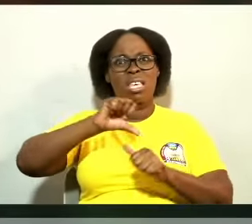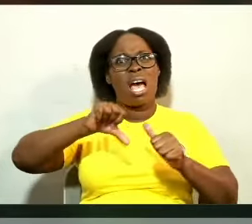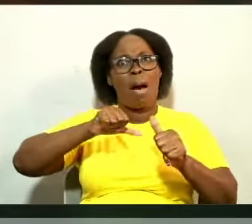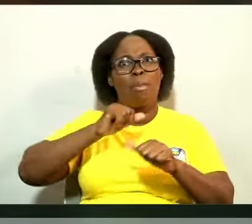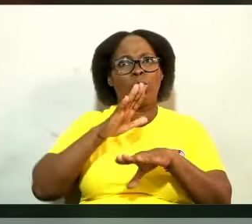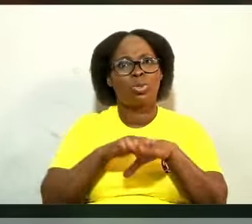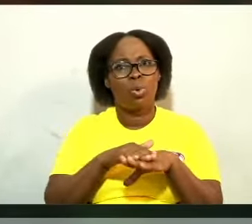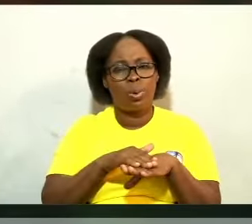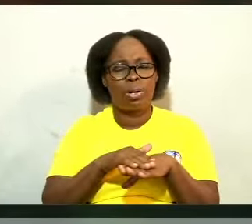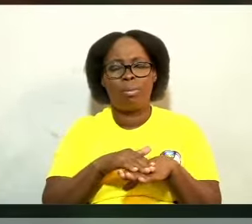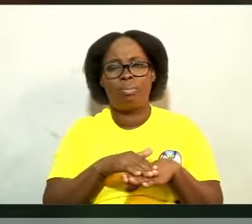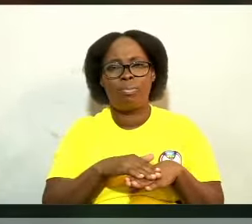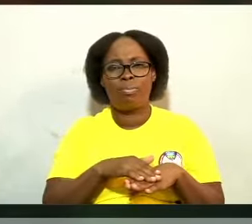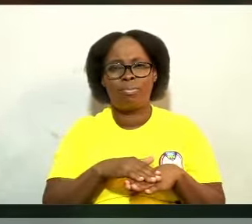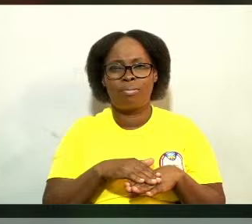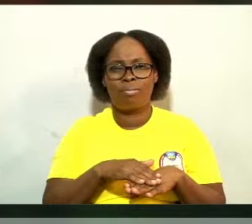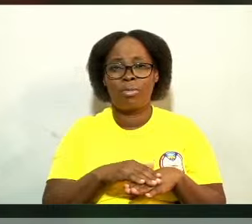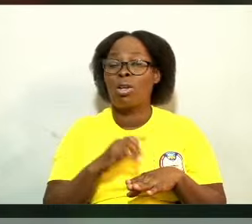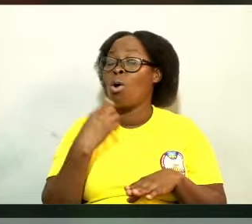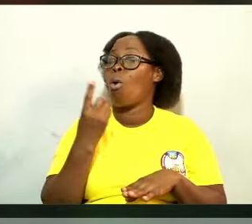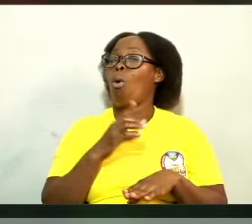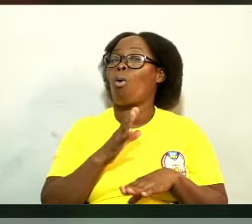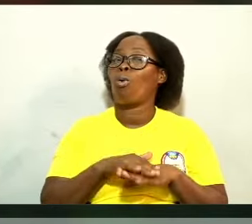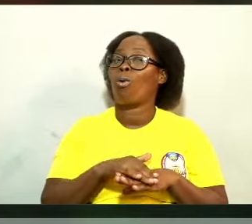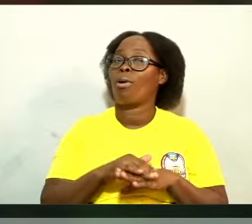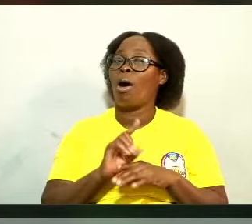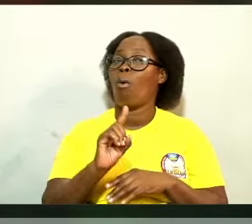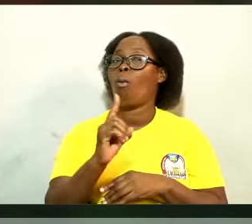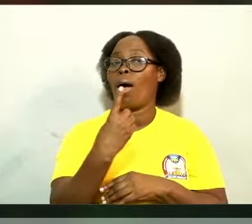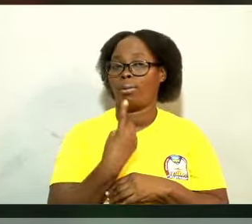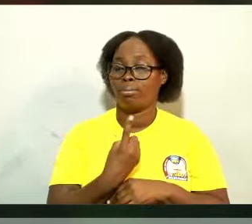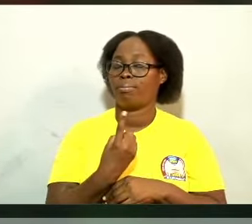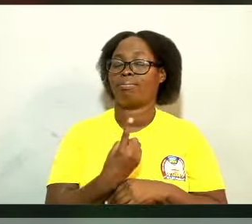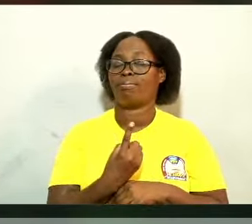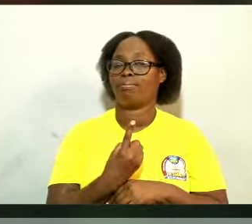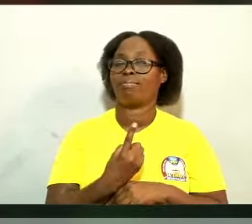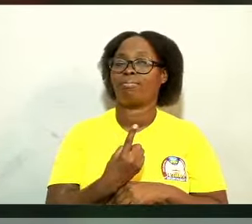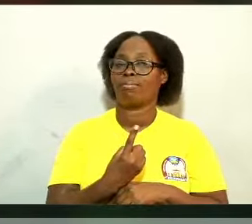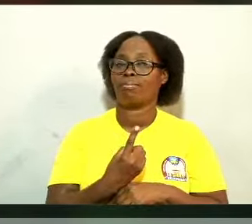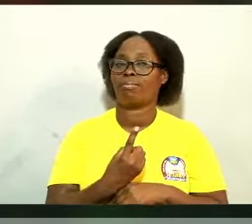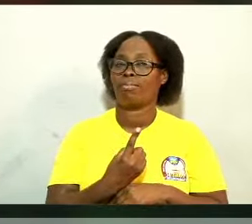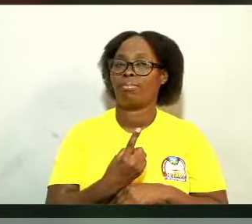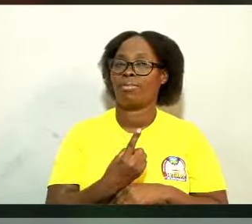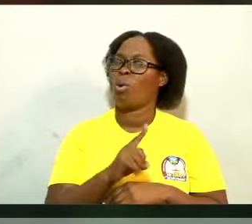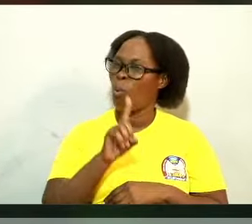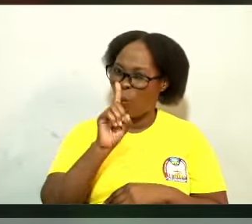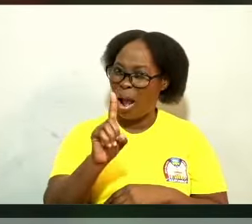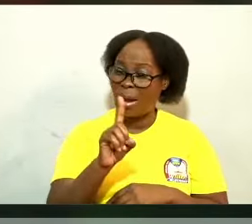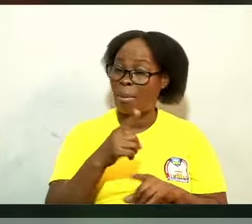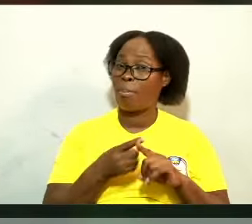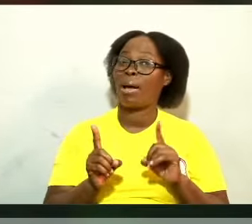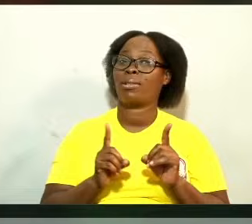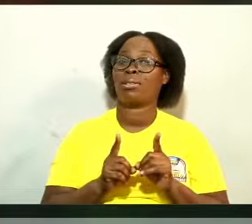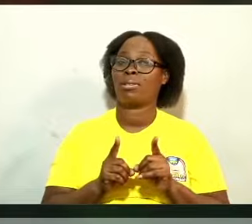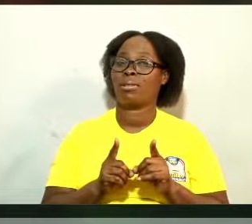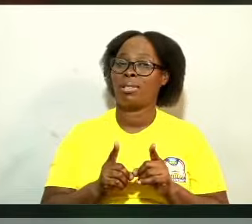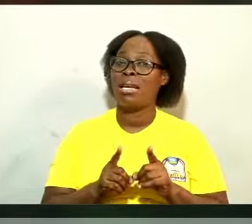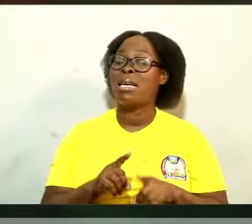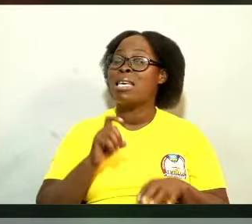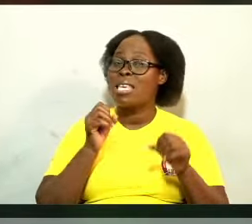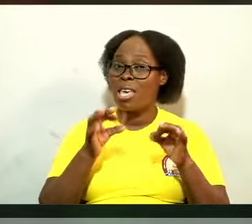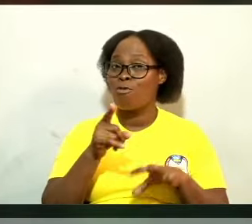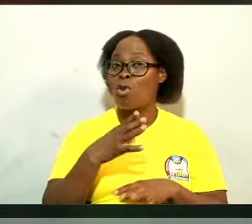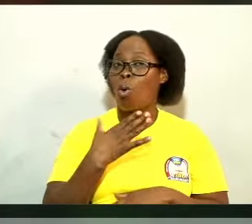wema? Aliye mwema ni mmoja. Ehe. Lakini ehe,